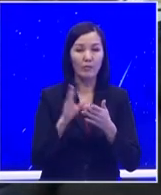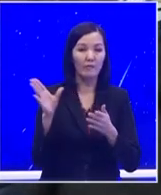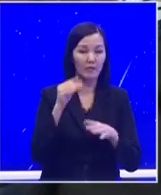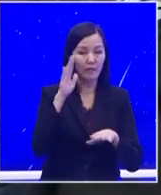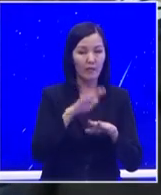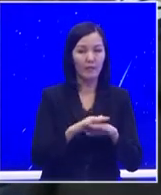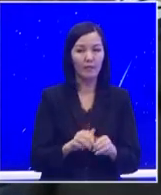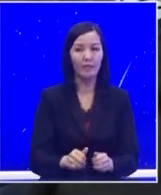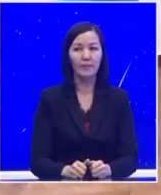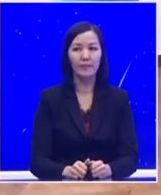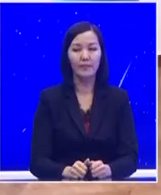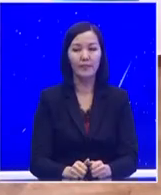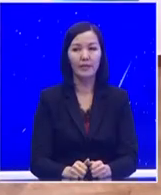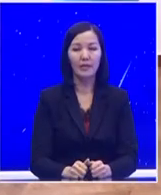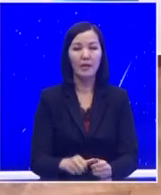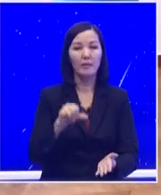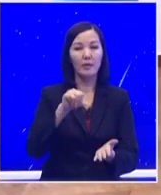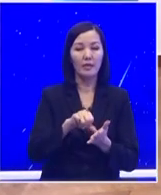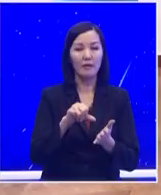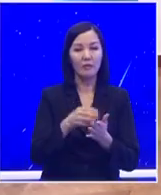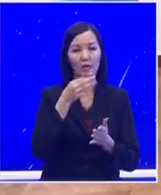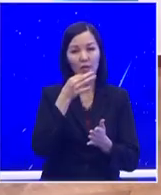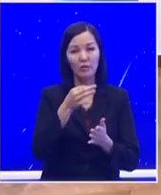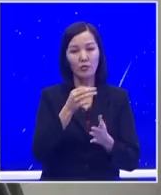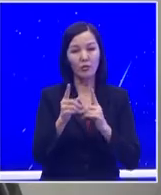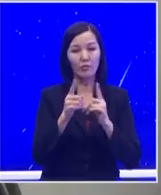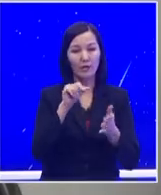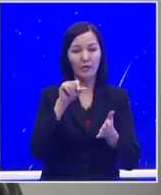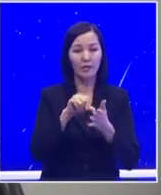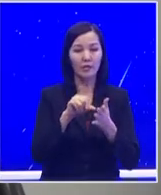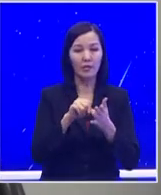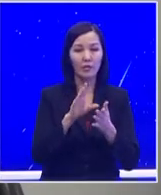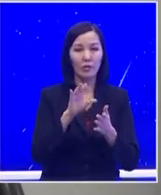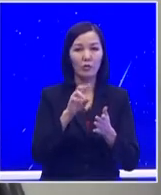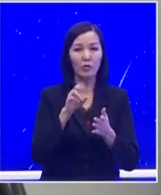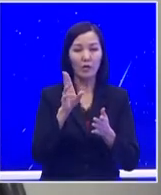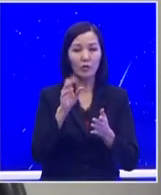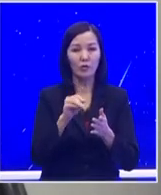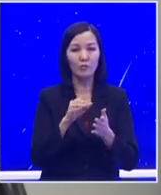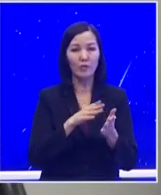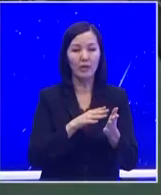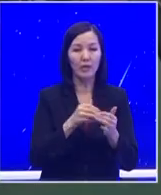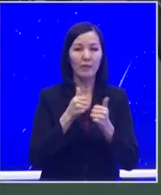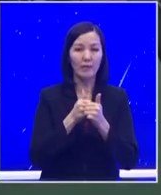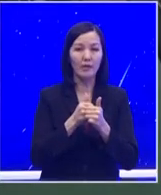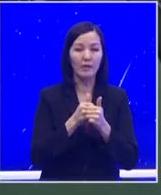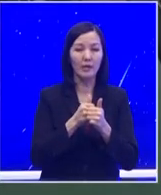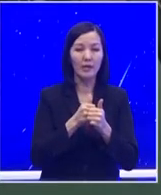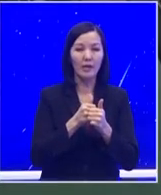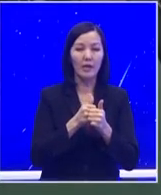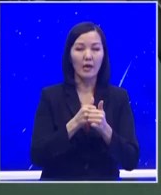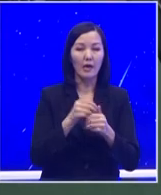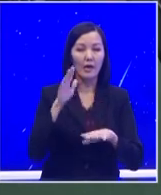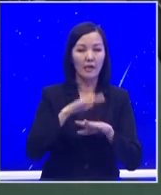акимам. Принявший участие на отчетной встрече секретарь областного маслихата Султан Дюсенбинов и уполномоченный по этике аппарата